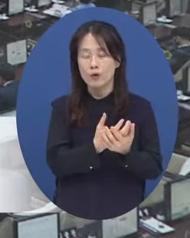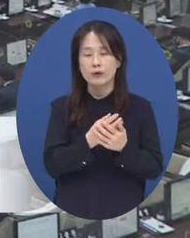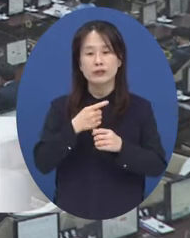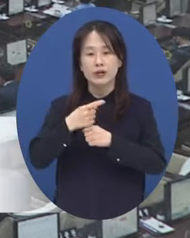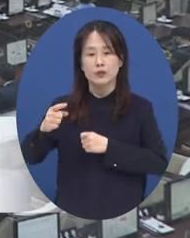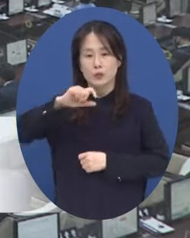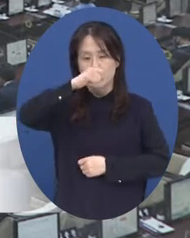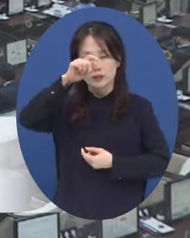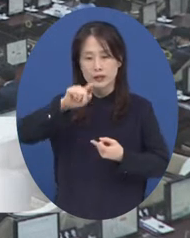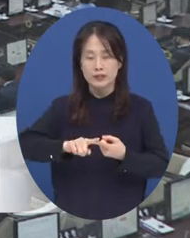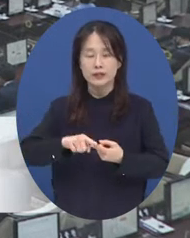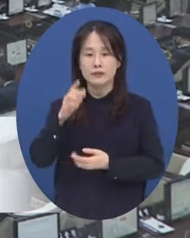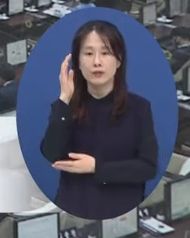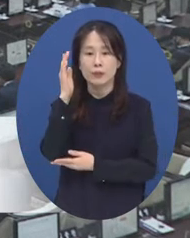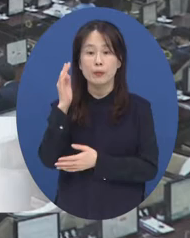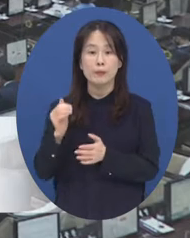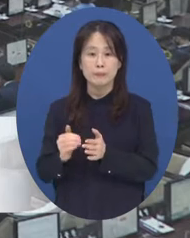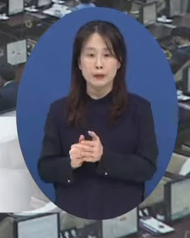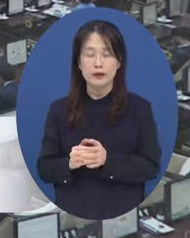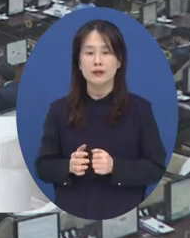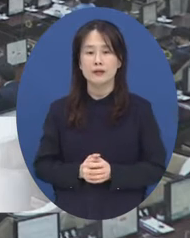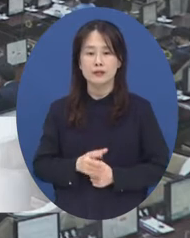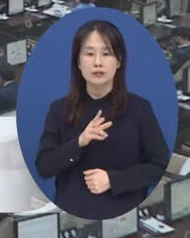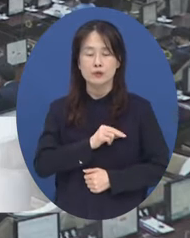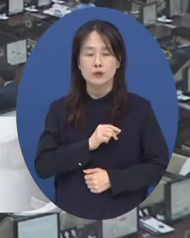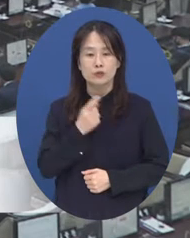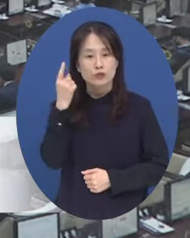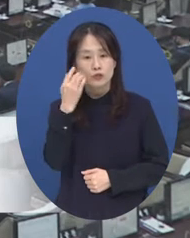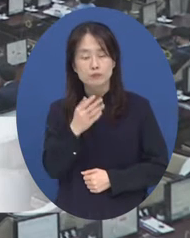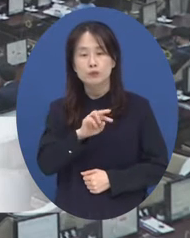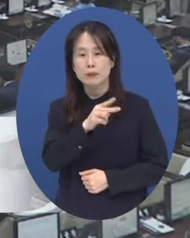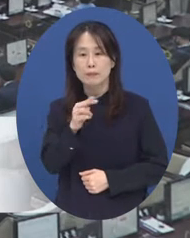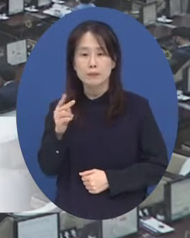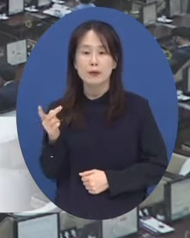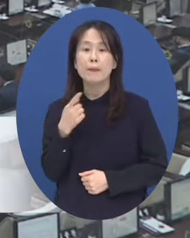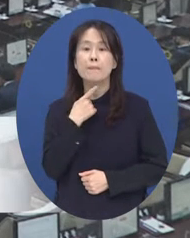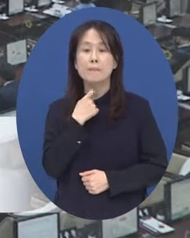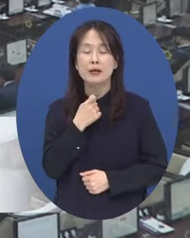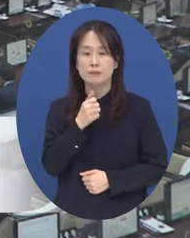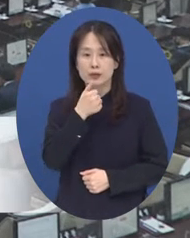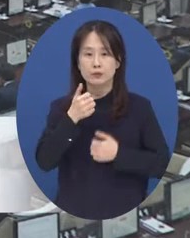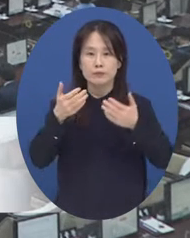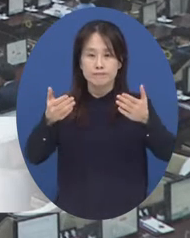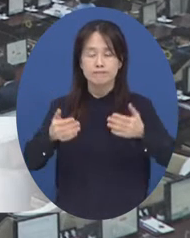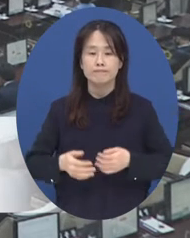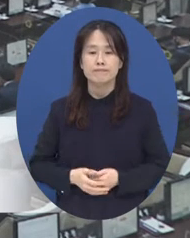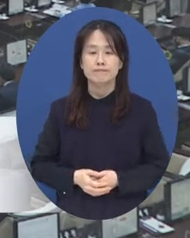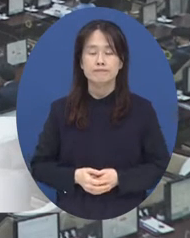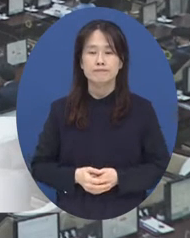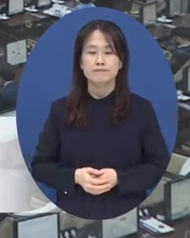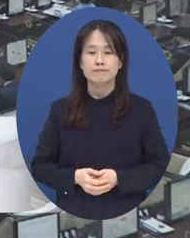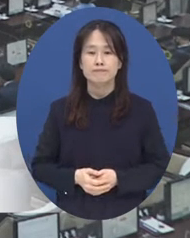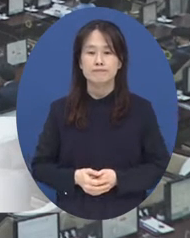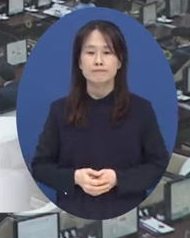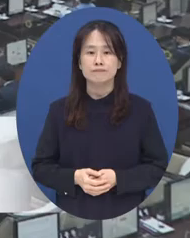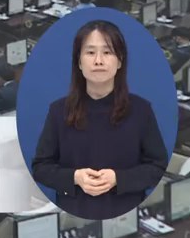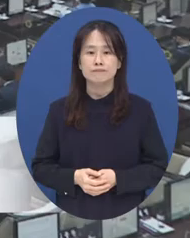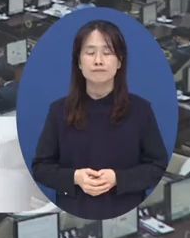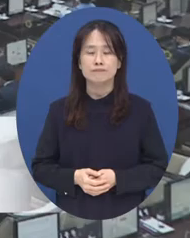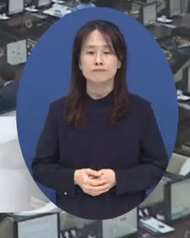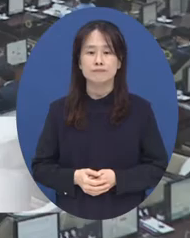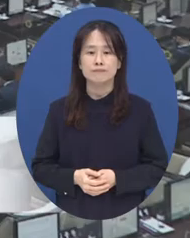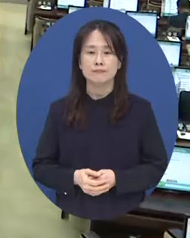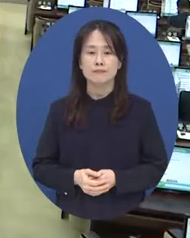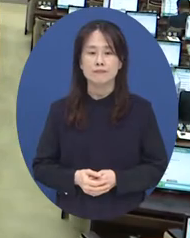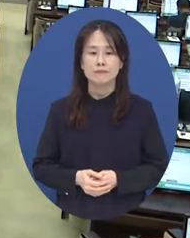내년도 예산안에 대한 시정 연설이 진행됐고 의원들의 도정 지리가 이어졌습니다 구형 술 기자가 현장 취재했습니다